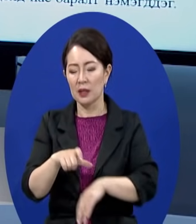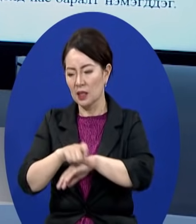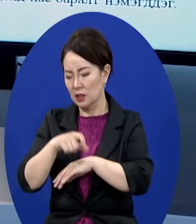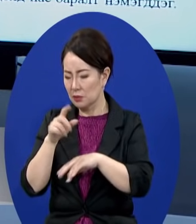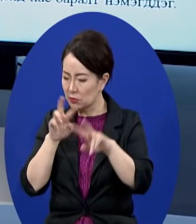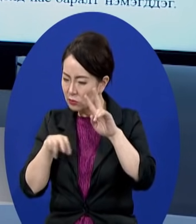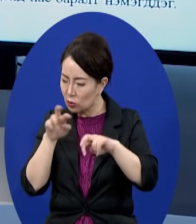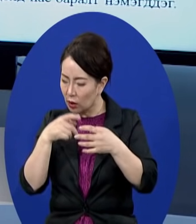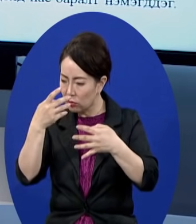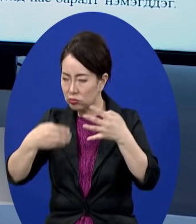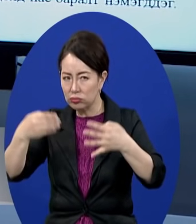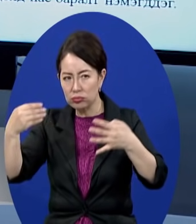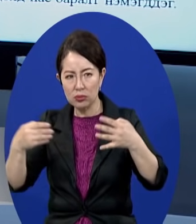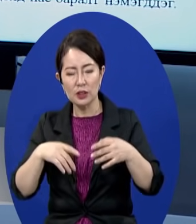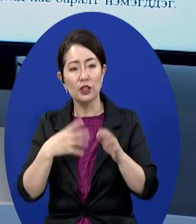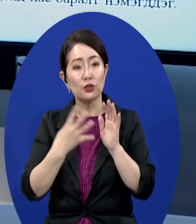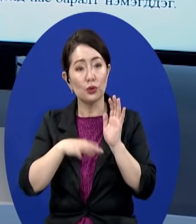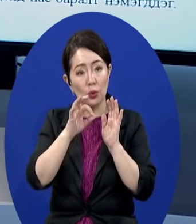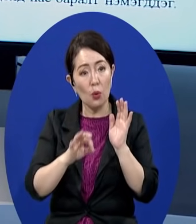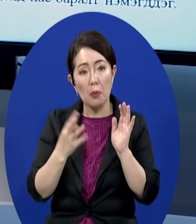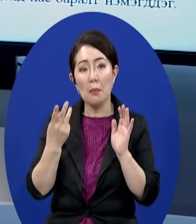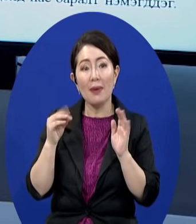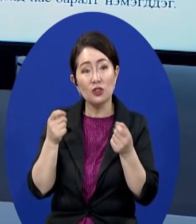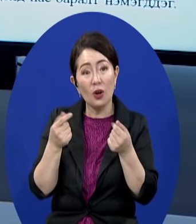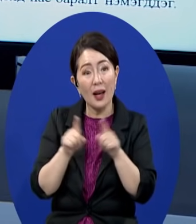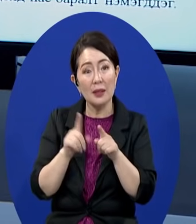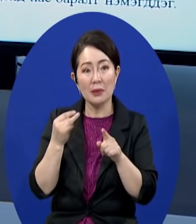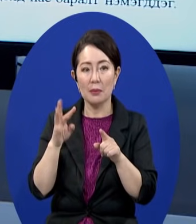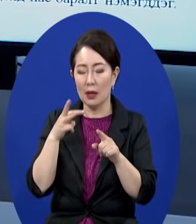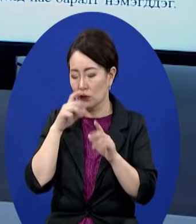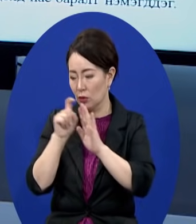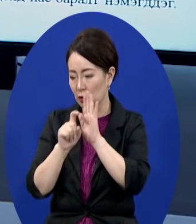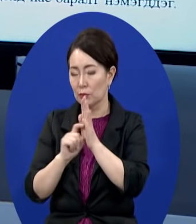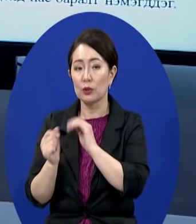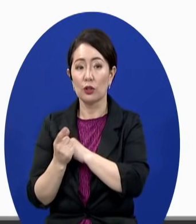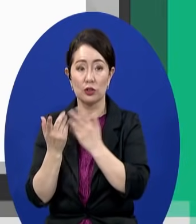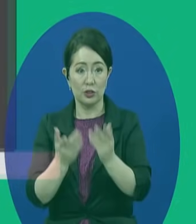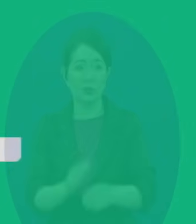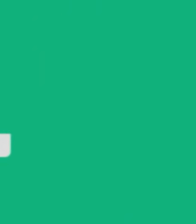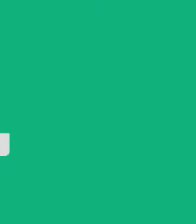динамик судалгаа бол ойролцоогоор 90% магадлалтай байдаг гэдгийг хөтөлбөрийнхөө төгсгөлд онцлоё.